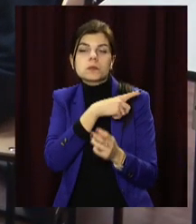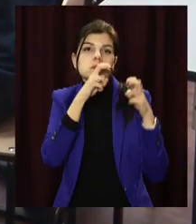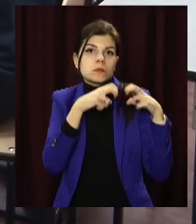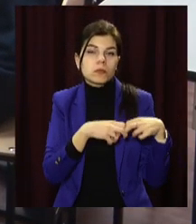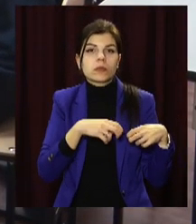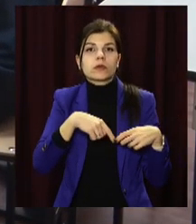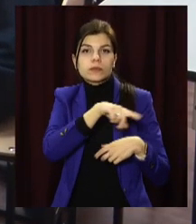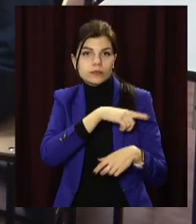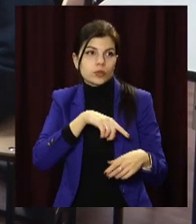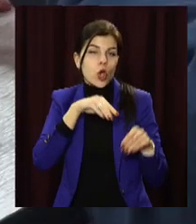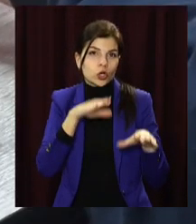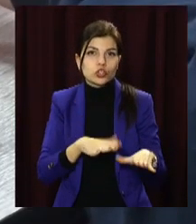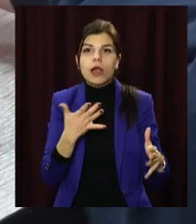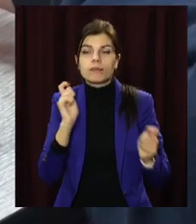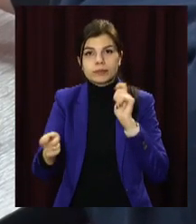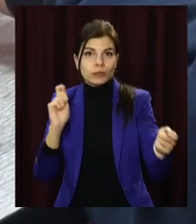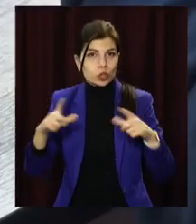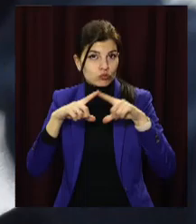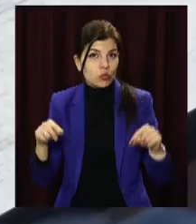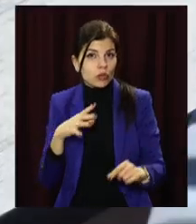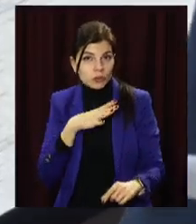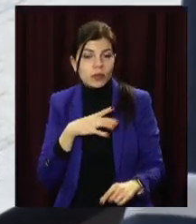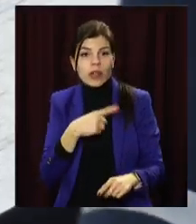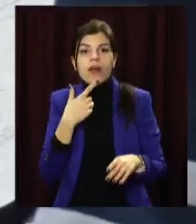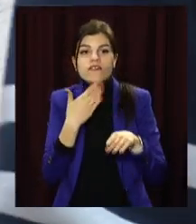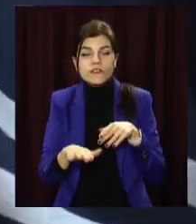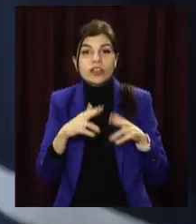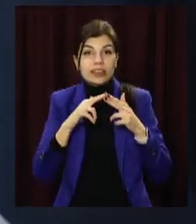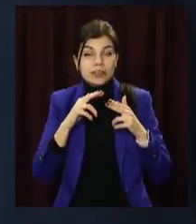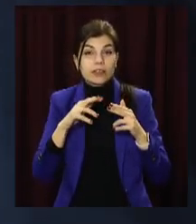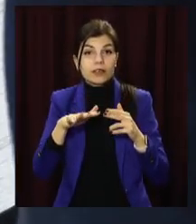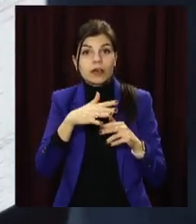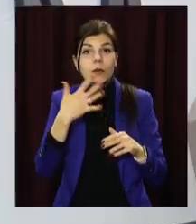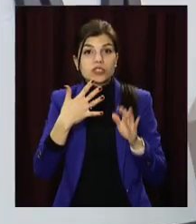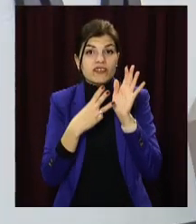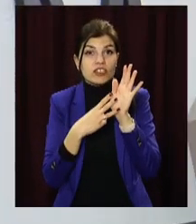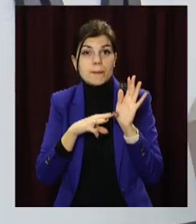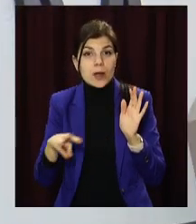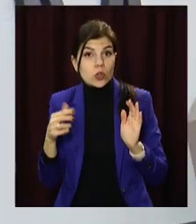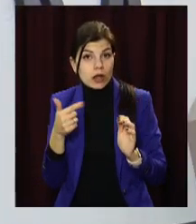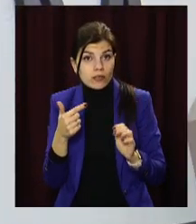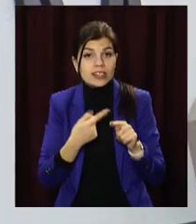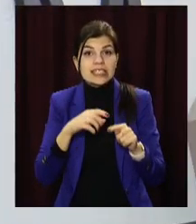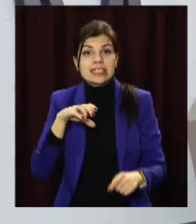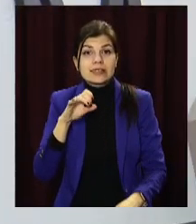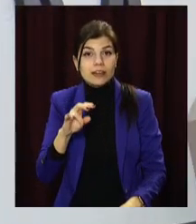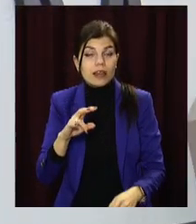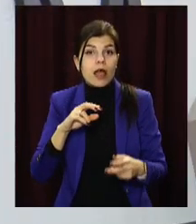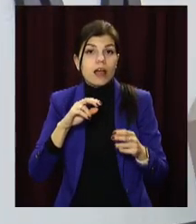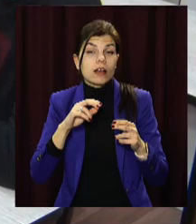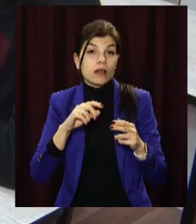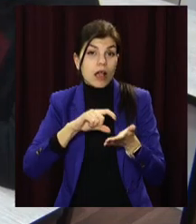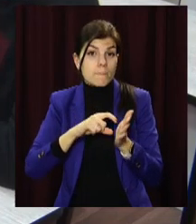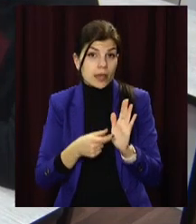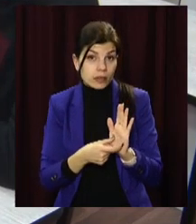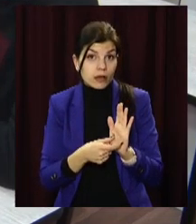на оснащення шкільних кабінетів Дніпропетровщини виділили понад 58 мільйонів гривень. На сьогодні STEM-кабінети та лабораторії